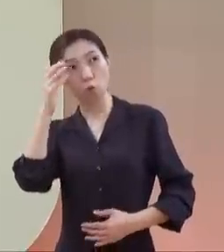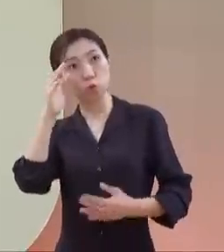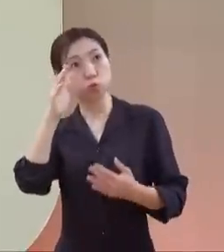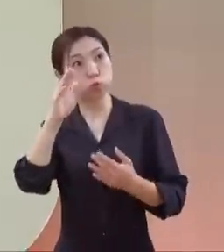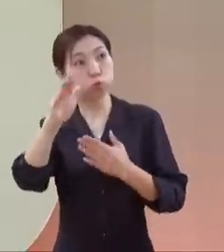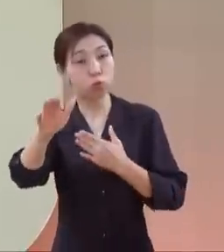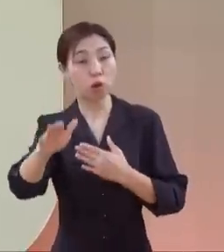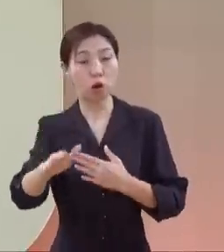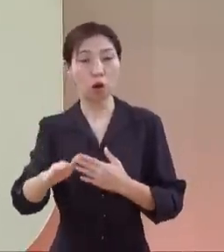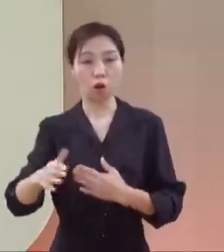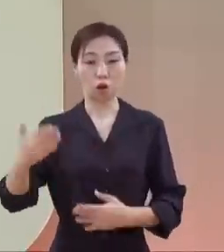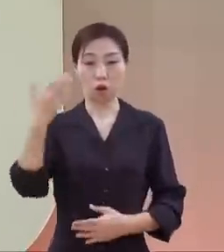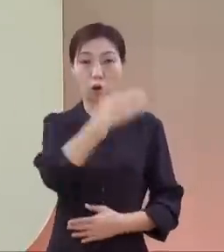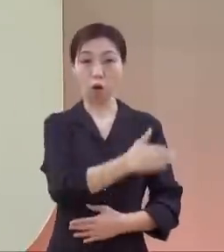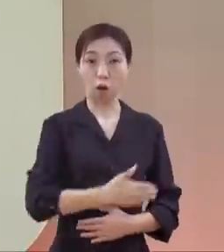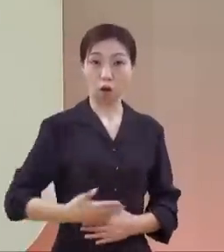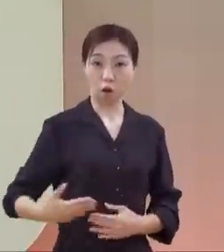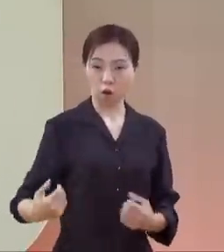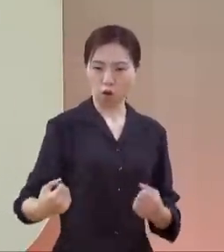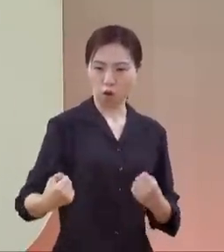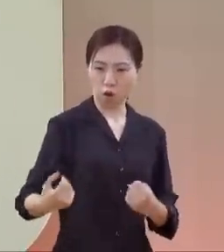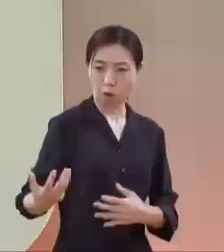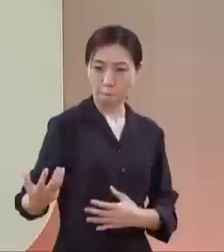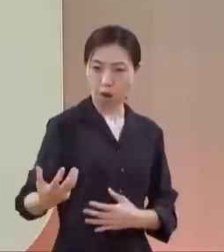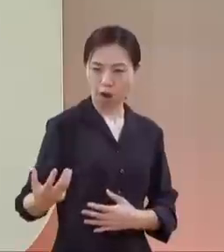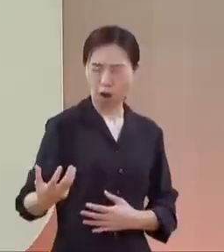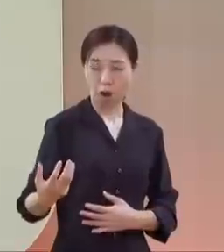건강이 점점 좋아지더니